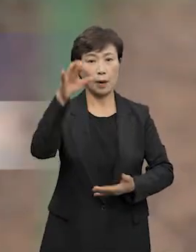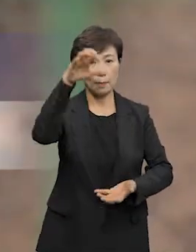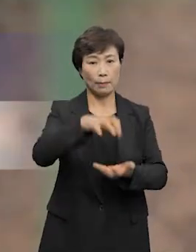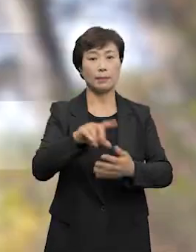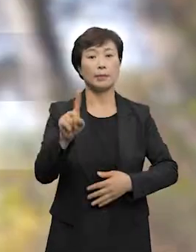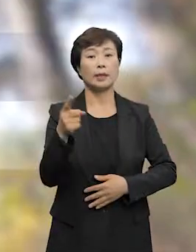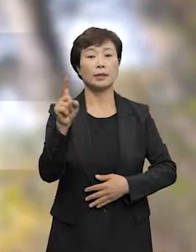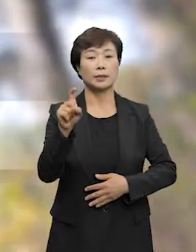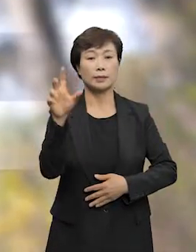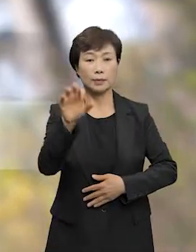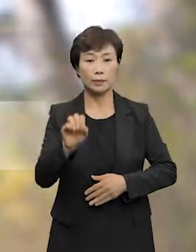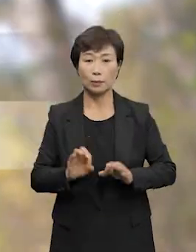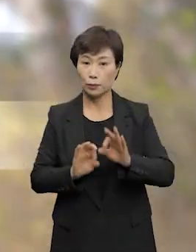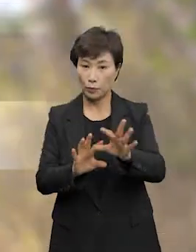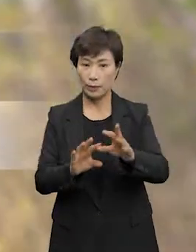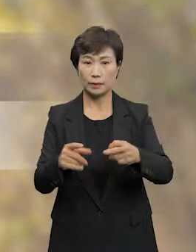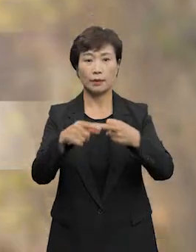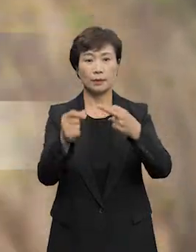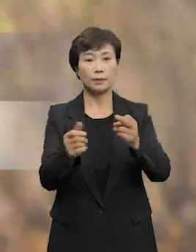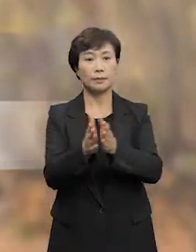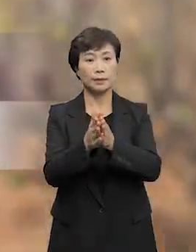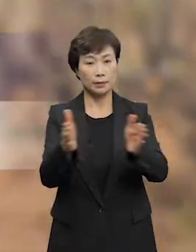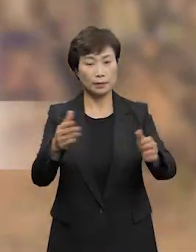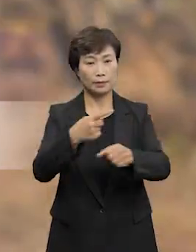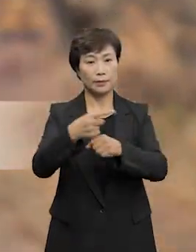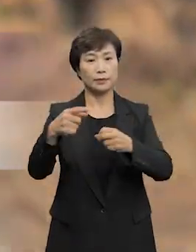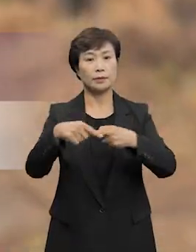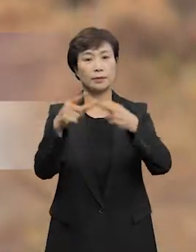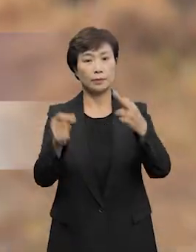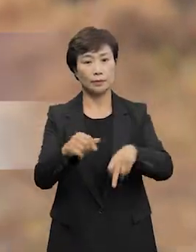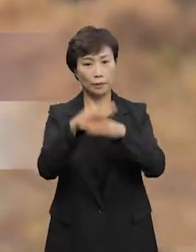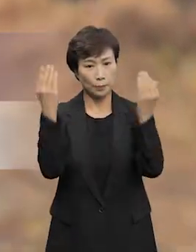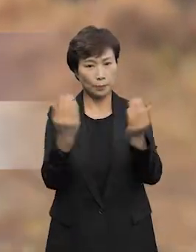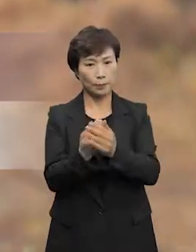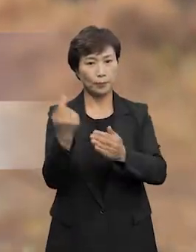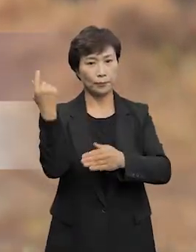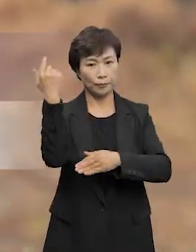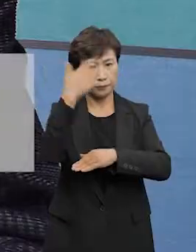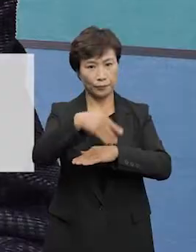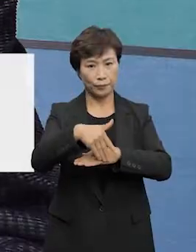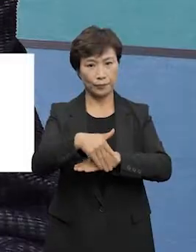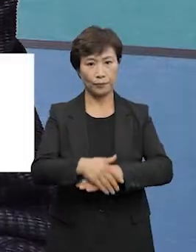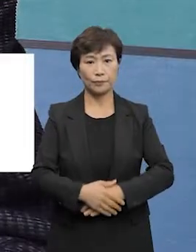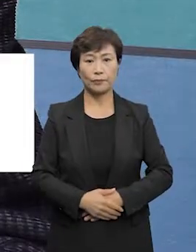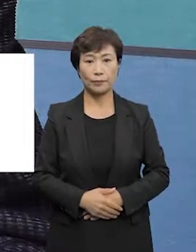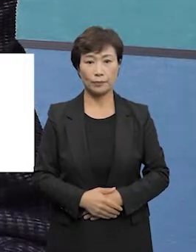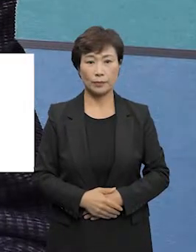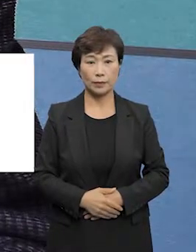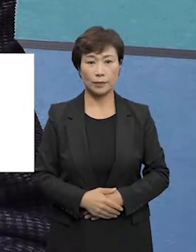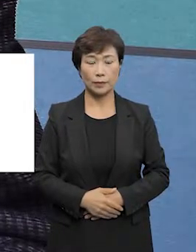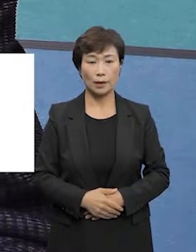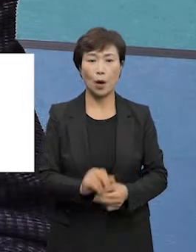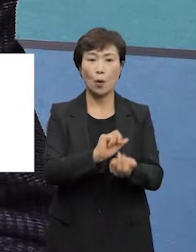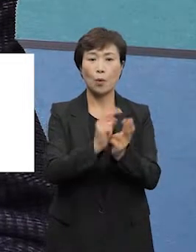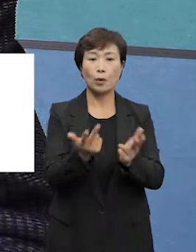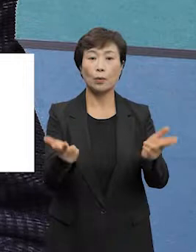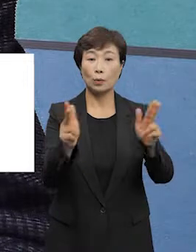111억원을 투입해 다음 달 착공 내년 12월 준공할 예정입니다 우리시는